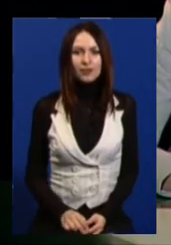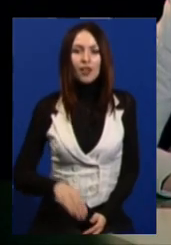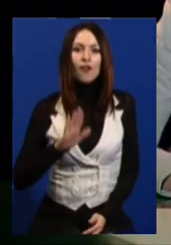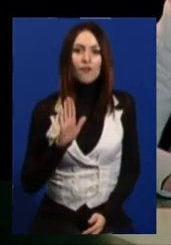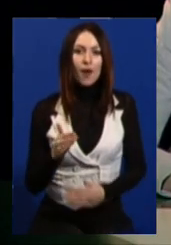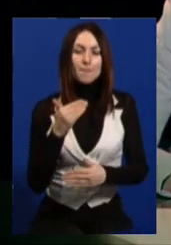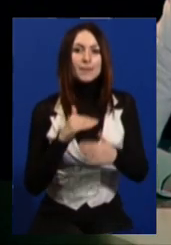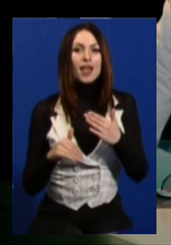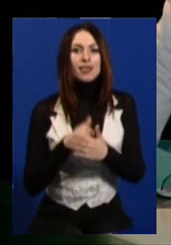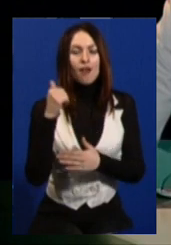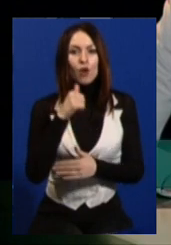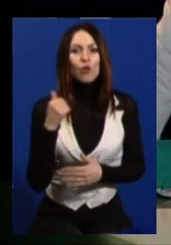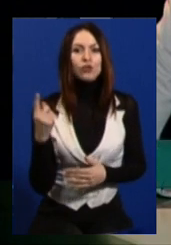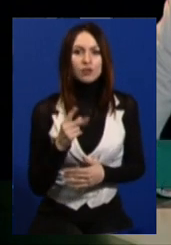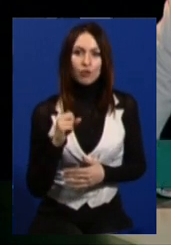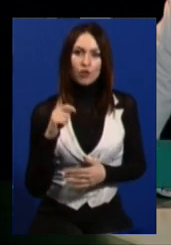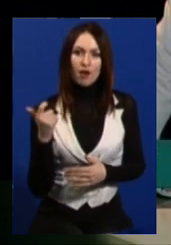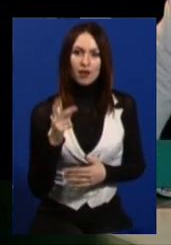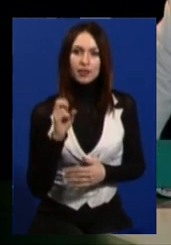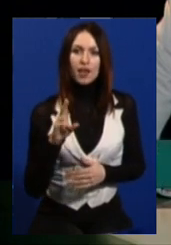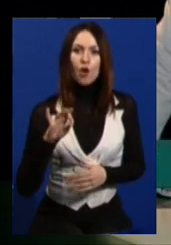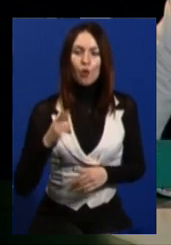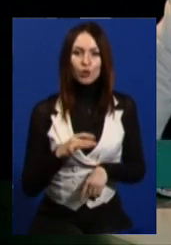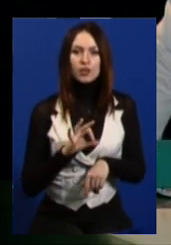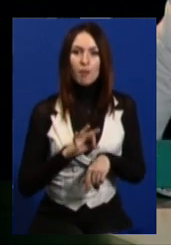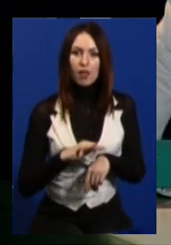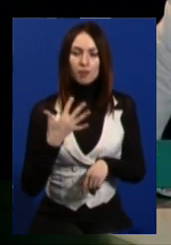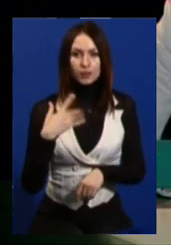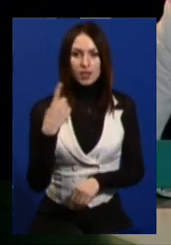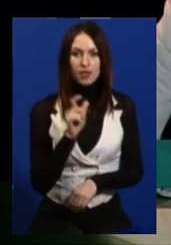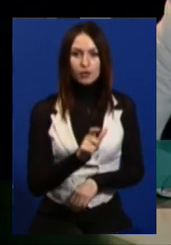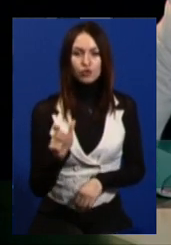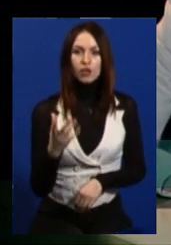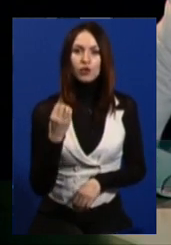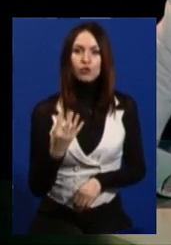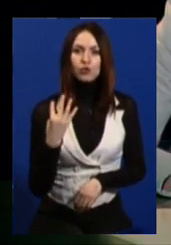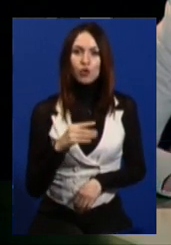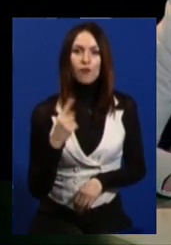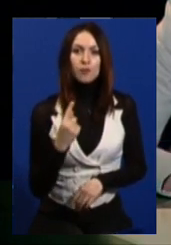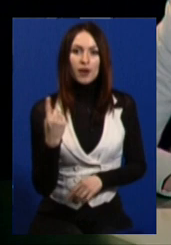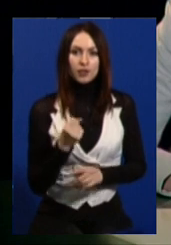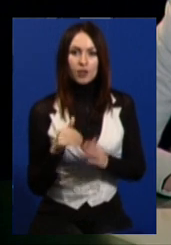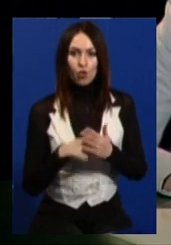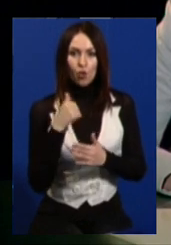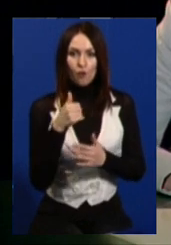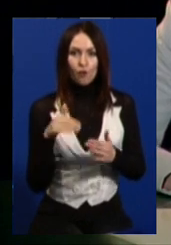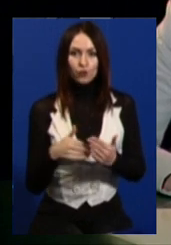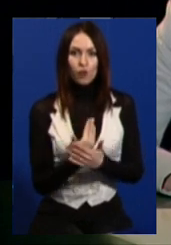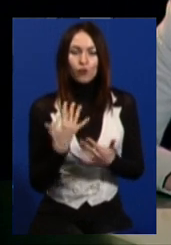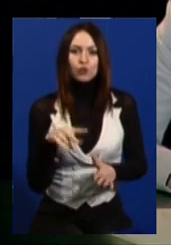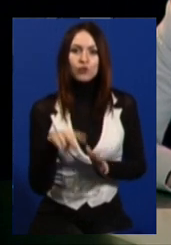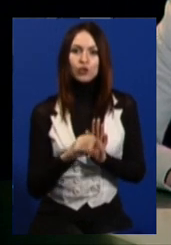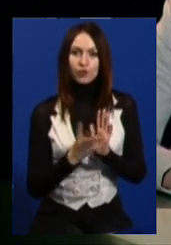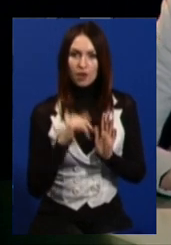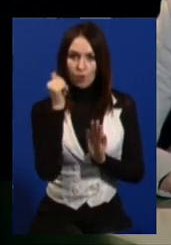У передноворічний тиждень на Харківщині на кір захворіла 51 людина, ще 40 – у перший тиждень нового вже 2019 року.